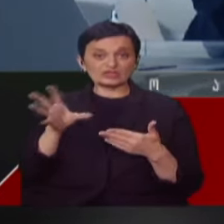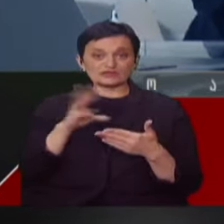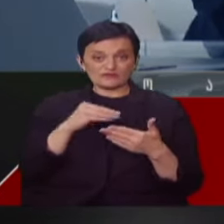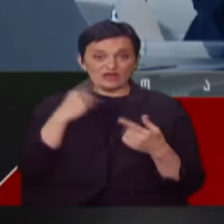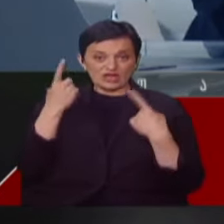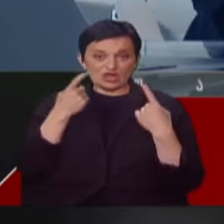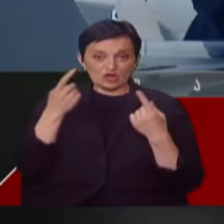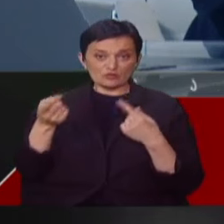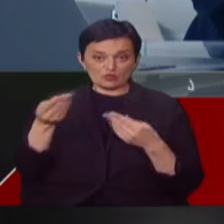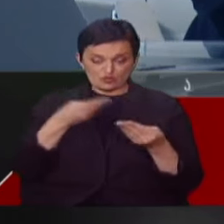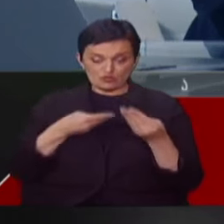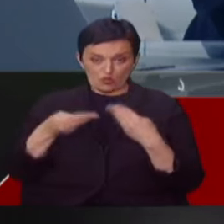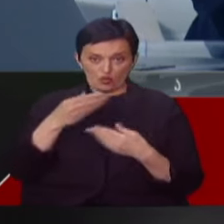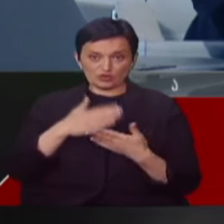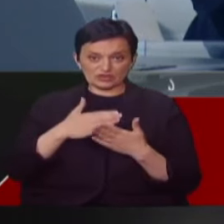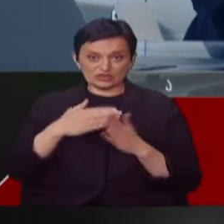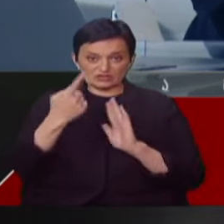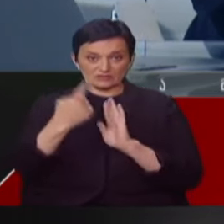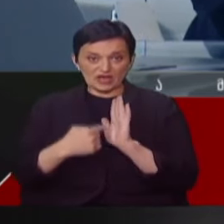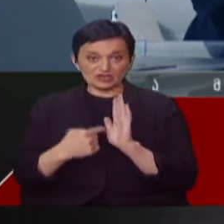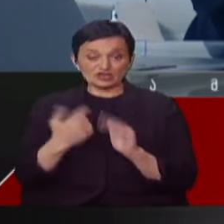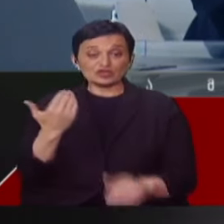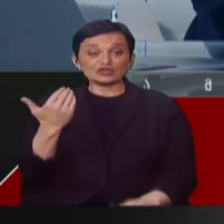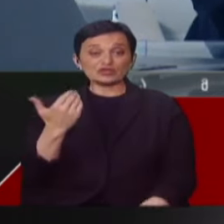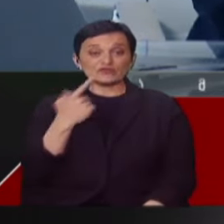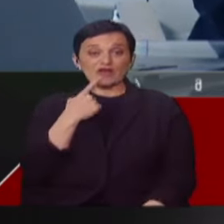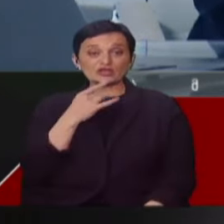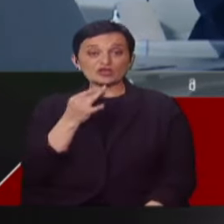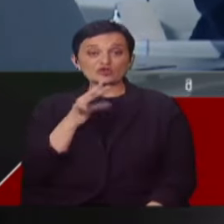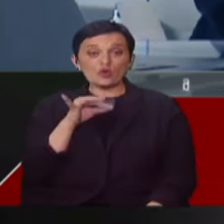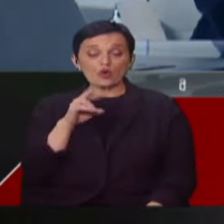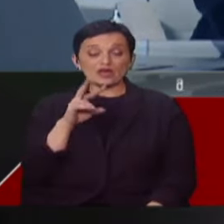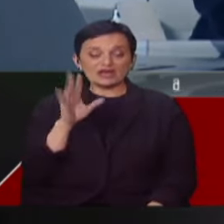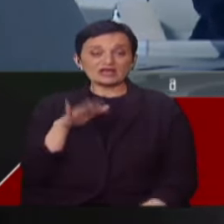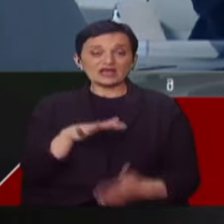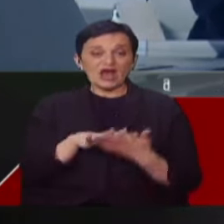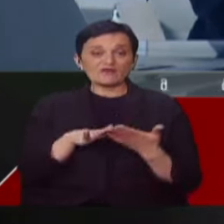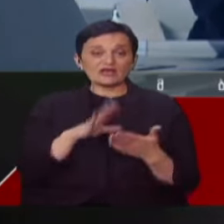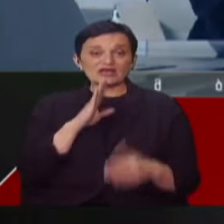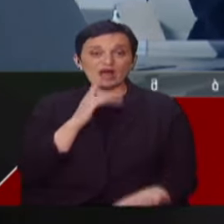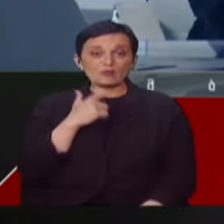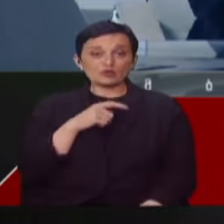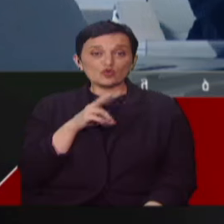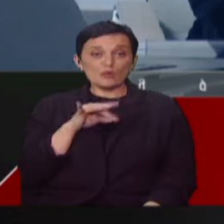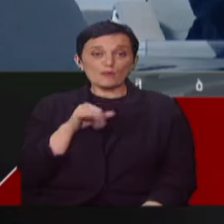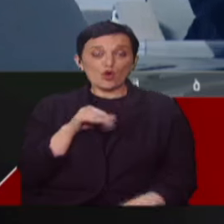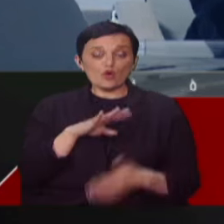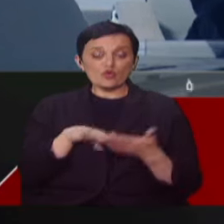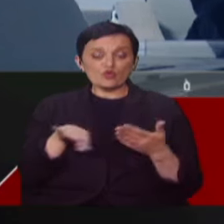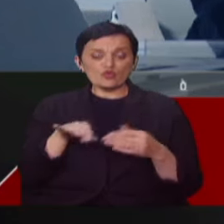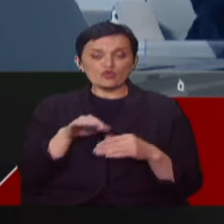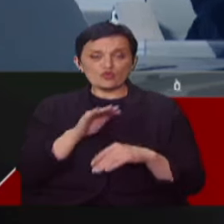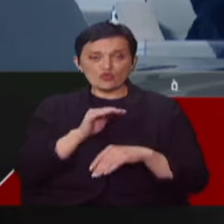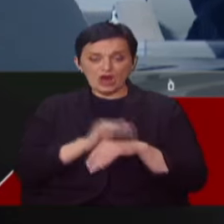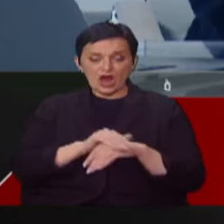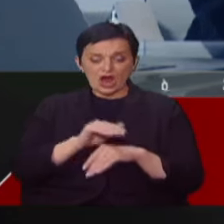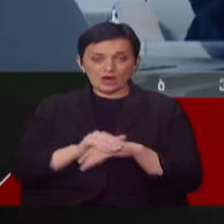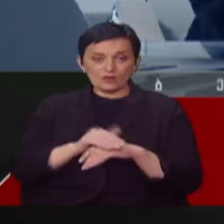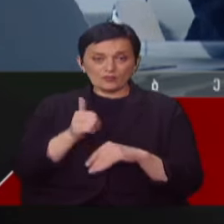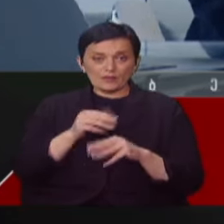დაკავშირებით. ინფორმაცია მოდის მენდეთ. თქვენ ისაუბრეთ ლევან იოსელიანის ბუნებზე. კეთილი, გავაგზავნოთ. ქაპიტონ მაია, უარგუმენტო განცხადებები